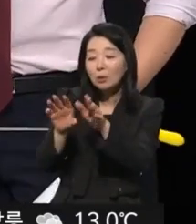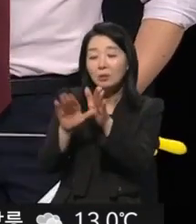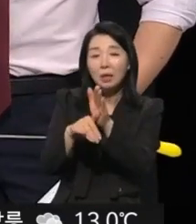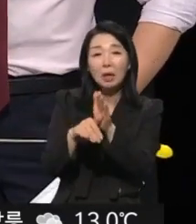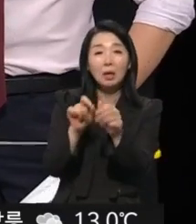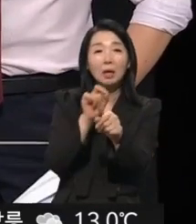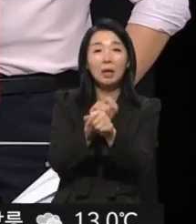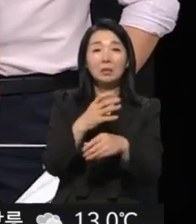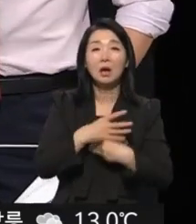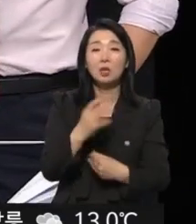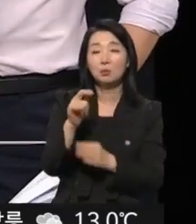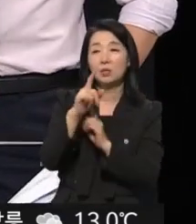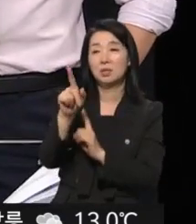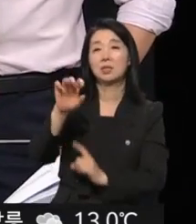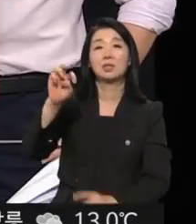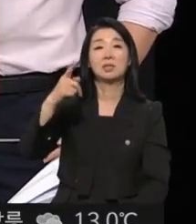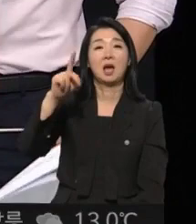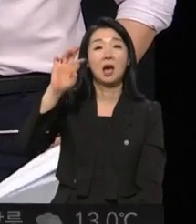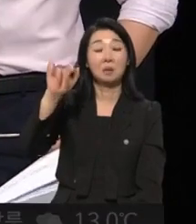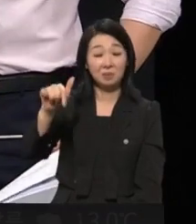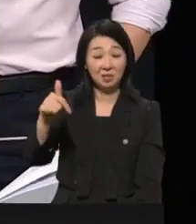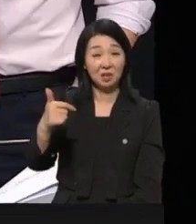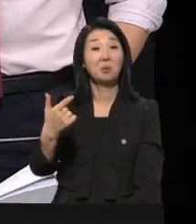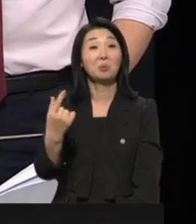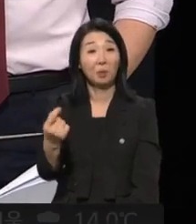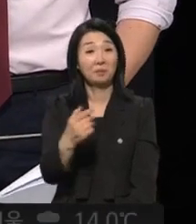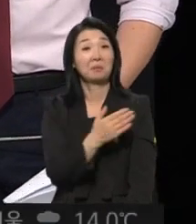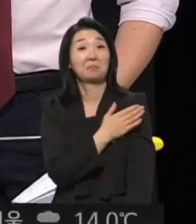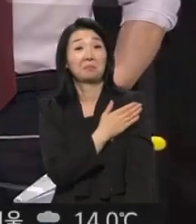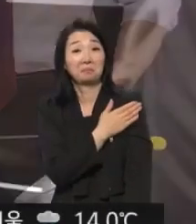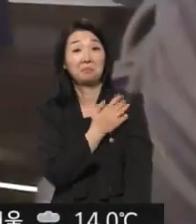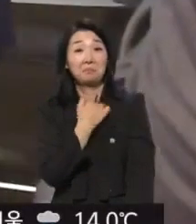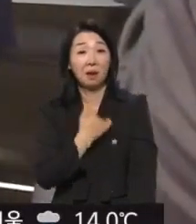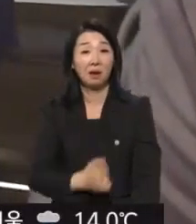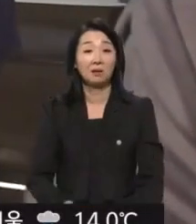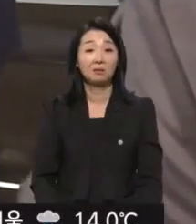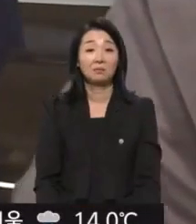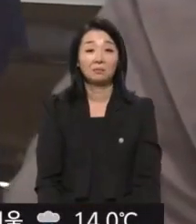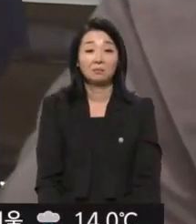이상민 행정안전부 장관에게도 마찬가지였습니다.